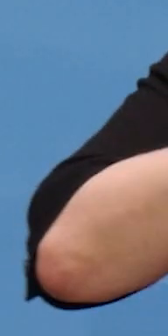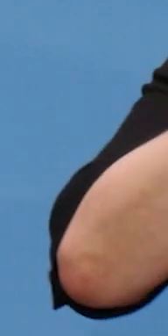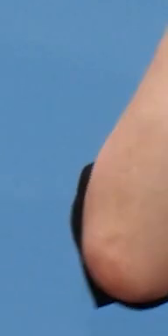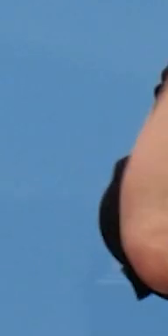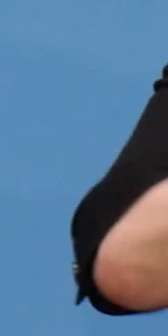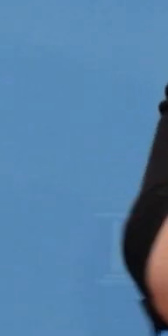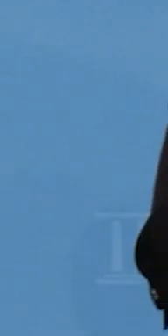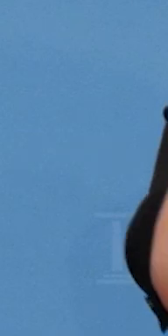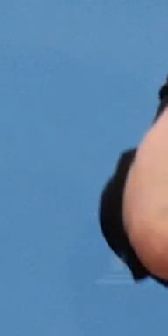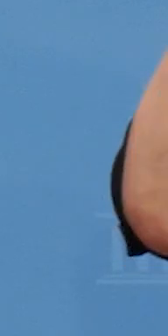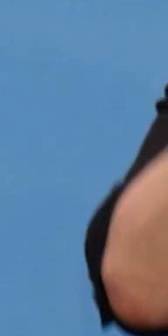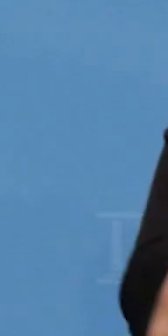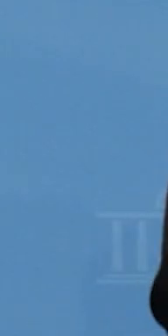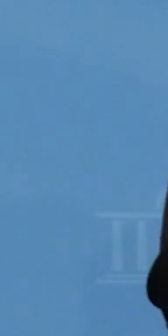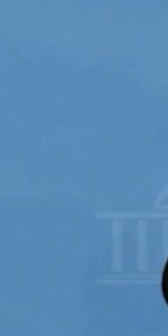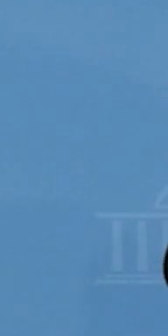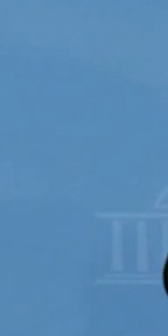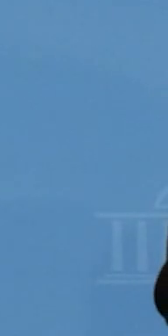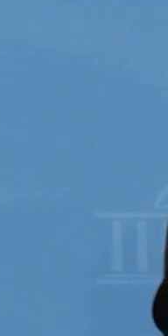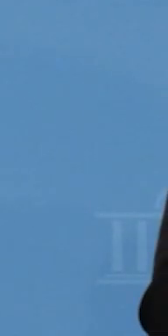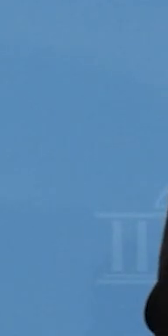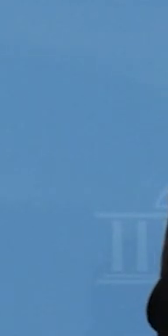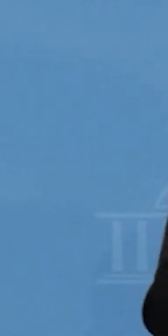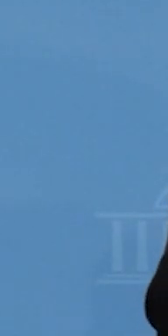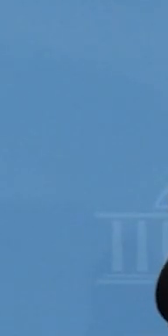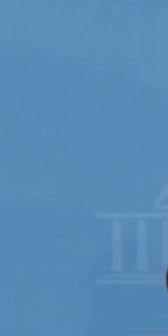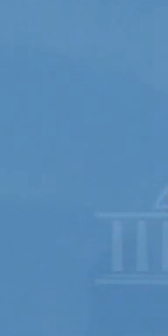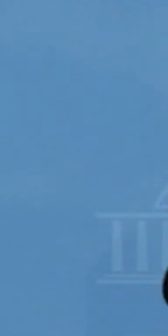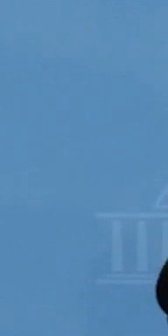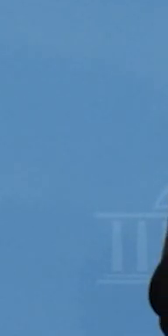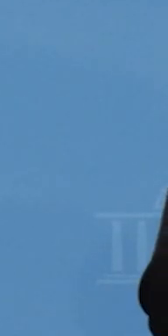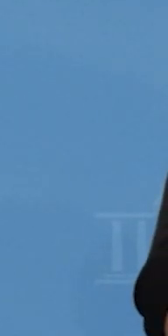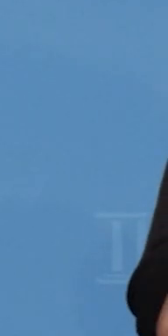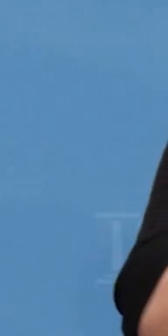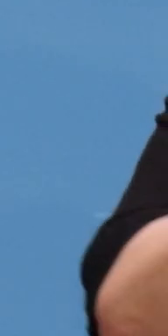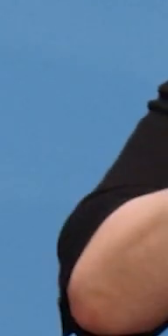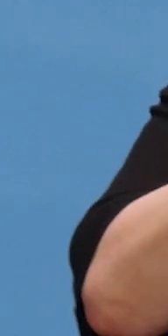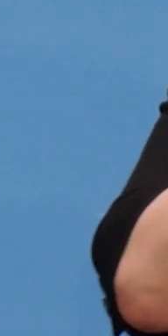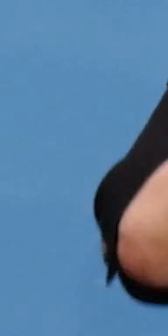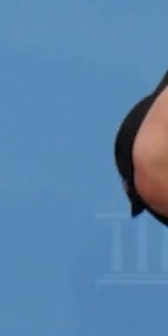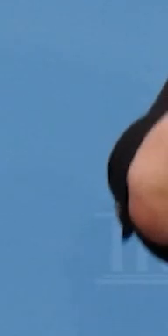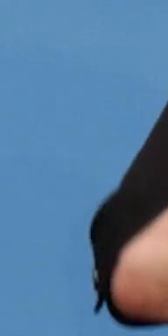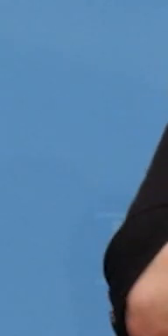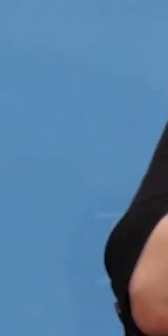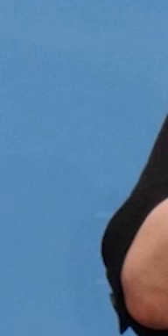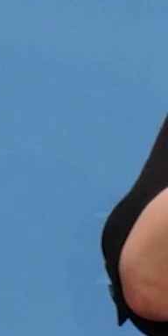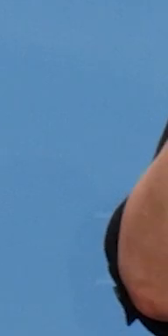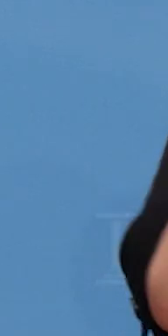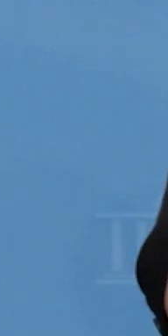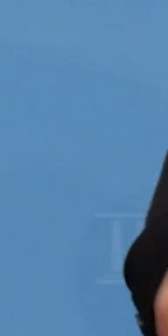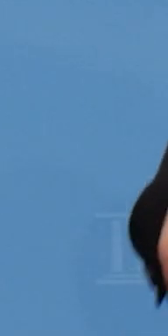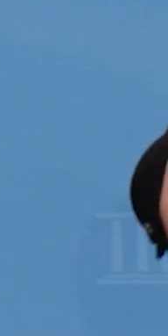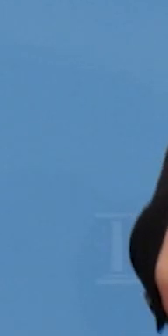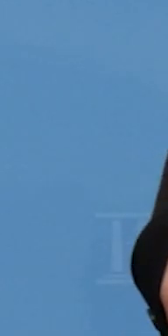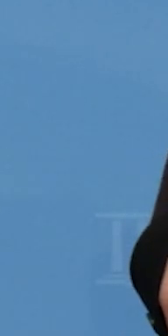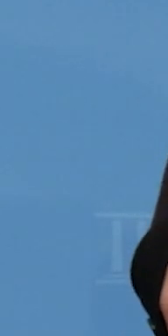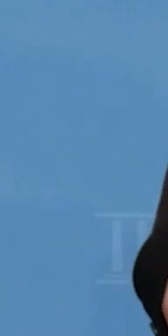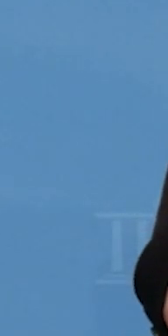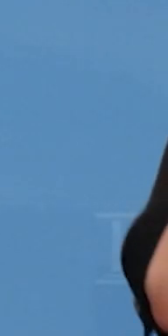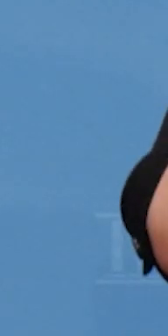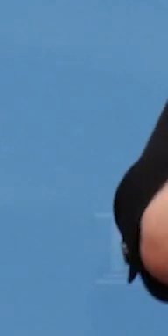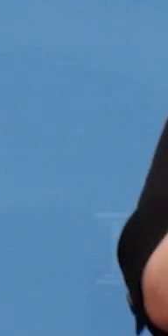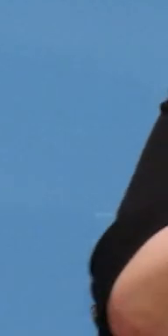내정자, 흡수통일과 자체 핵무장을 주장하는 김용호 내정자 등이 당당하게 자리 잡았습니다.